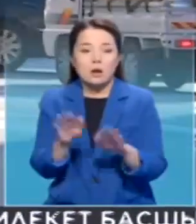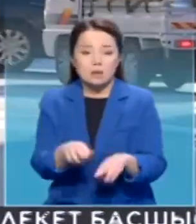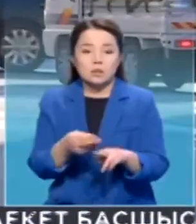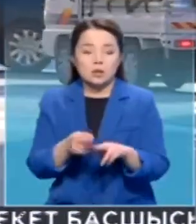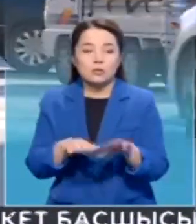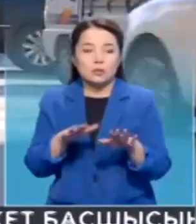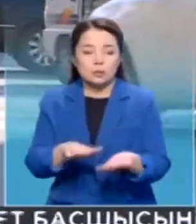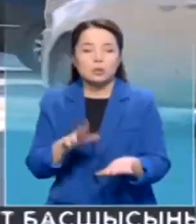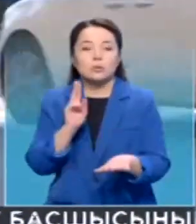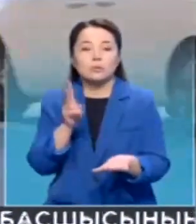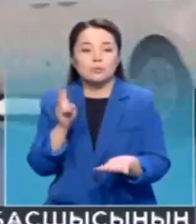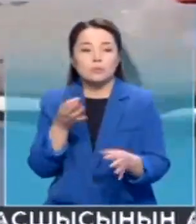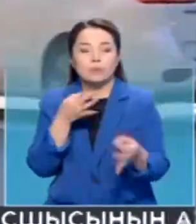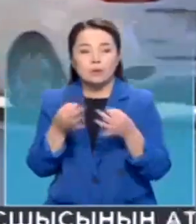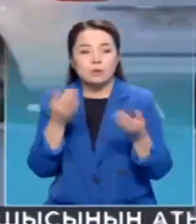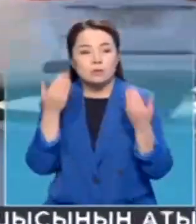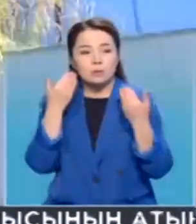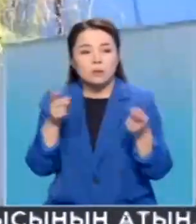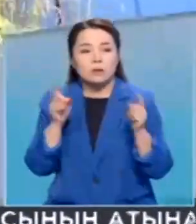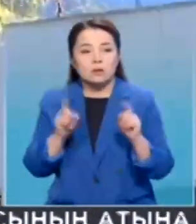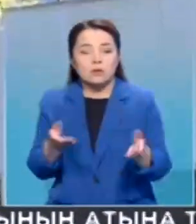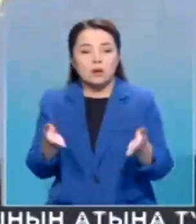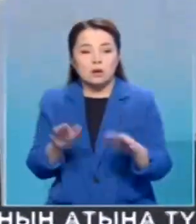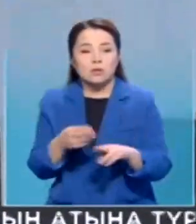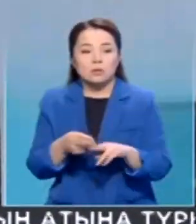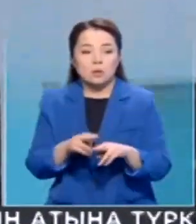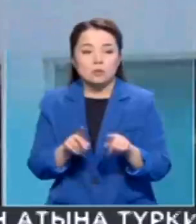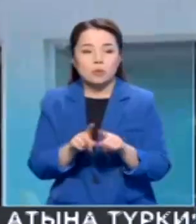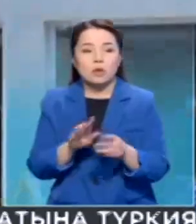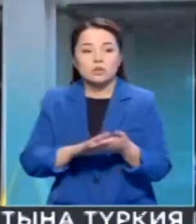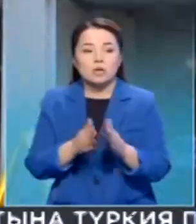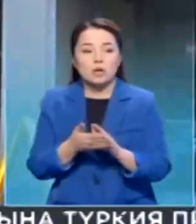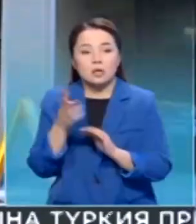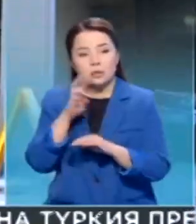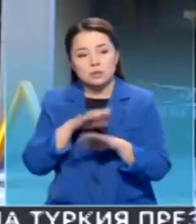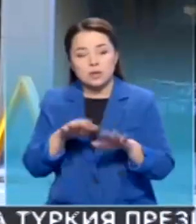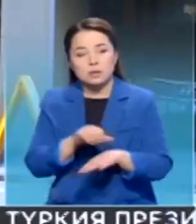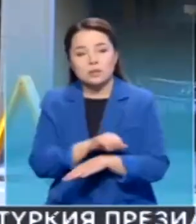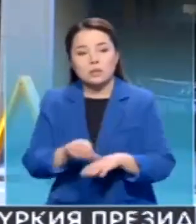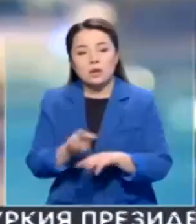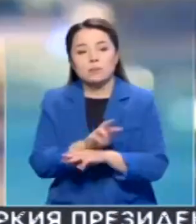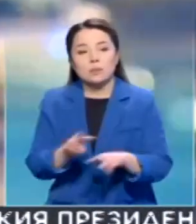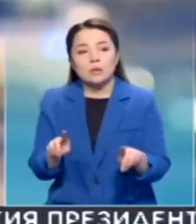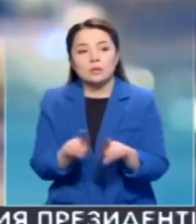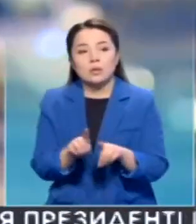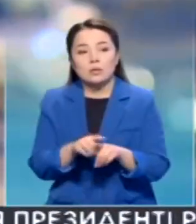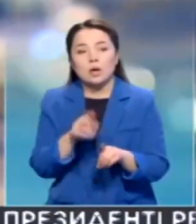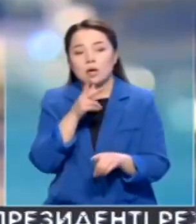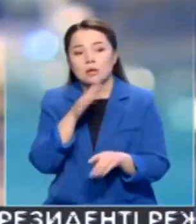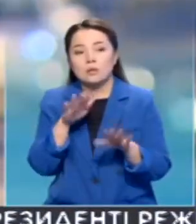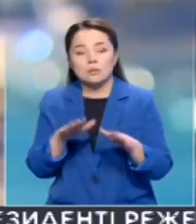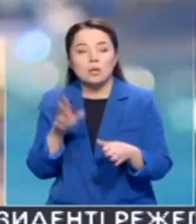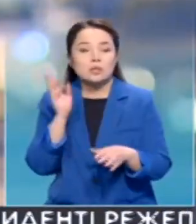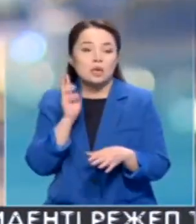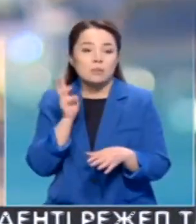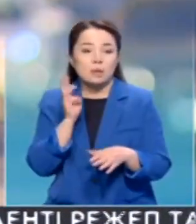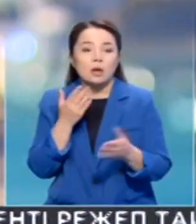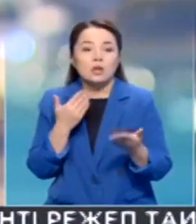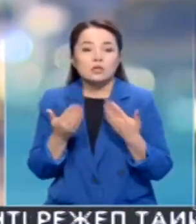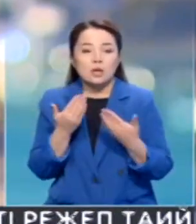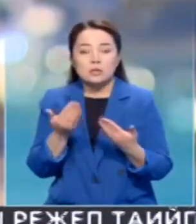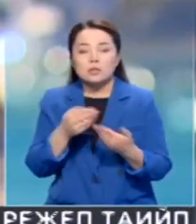жерде жатымын, кімге шығуын да білмей жатырмын дейді. Десе де бұл жағдай еліміздің сыртқы істер министрлігі мен Кореядағы